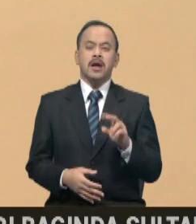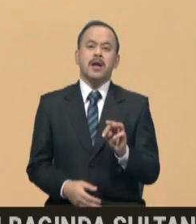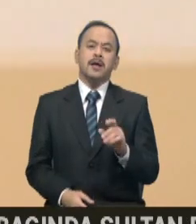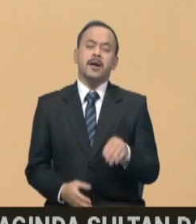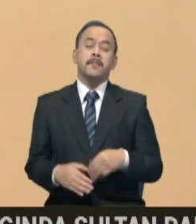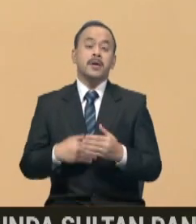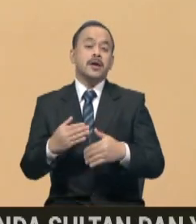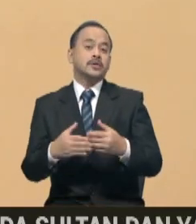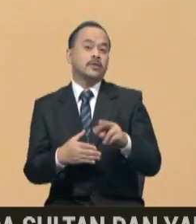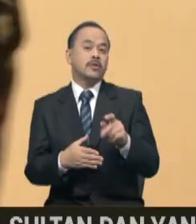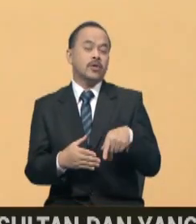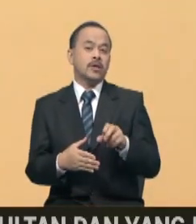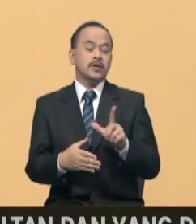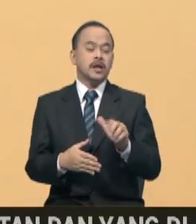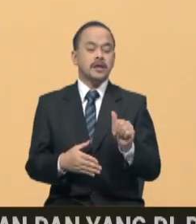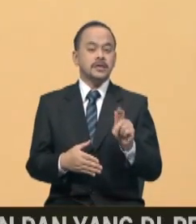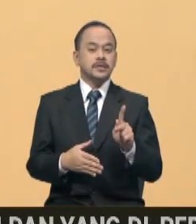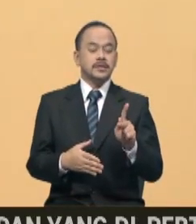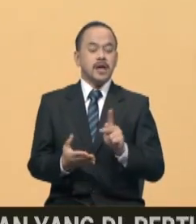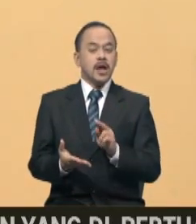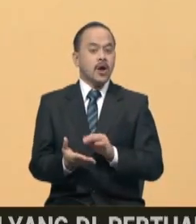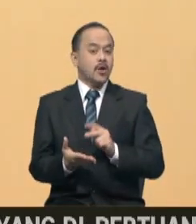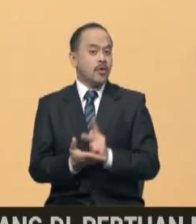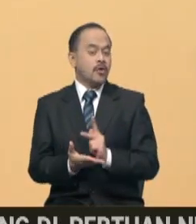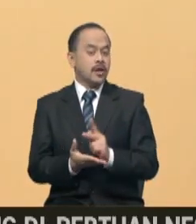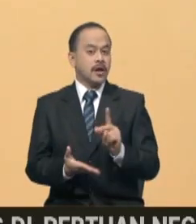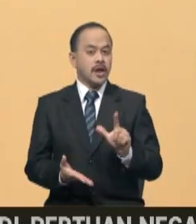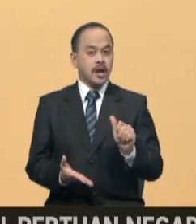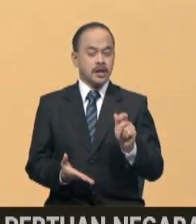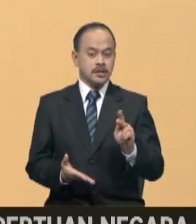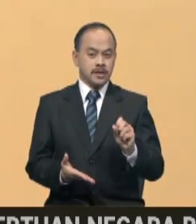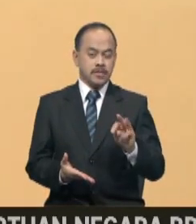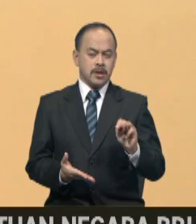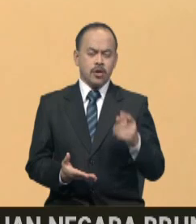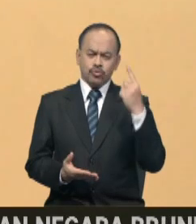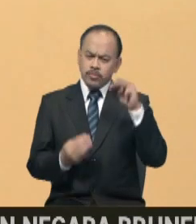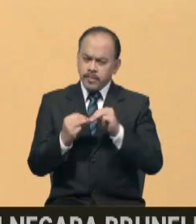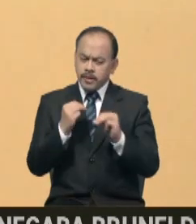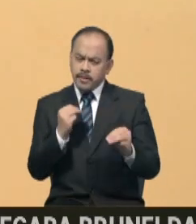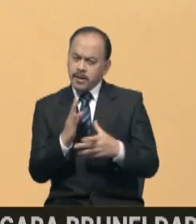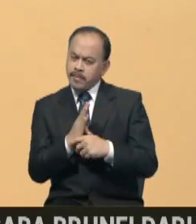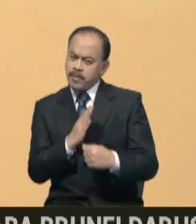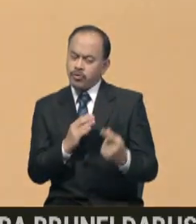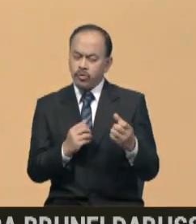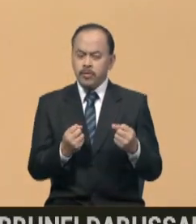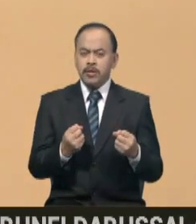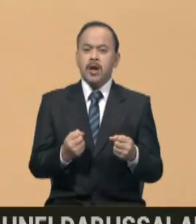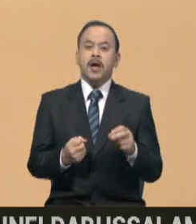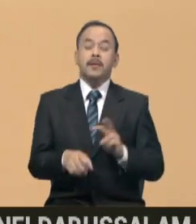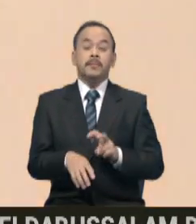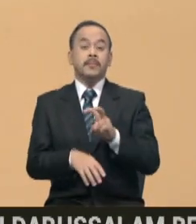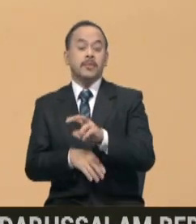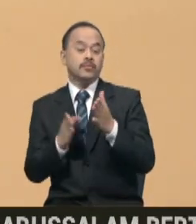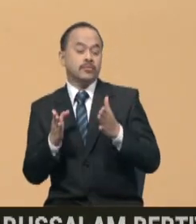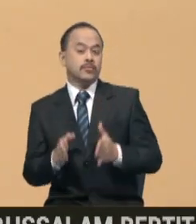Pelancongan dan Kolej Perniagaan Laksamana, kursus antara lain bermaklumat memantapkan lagi kemahiran para pemandu pelancong